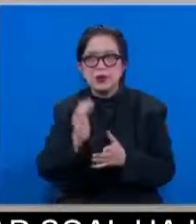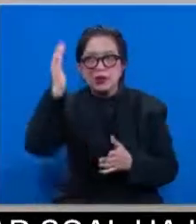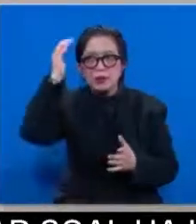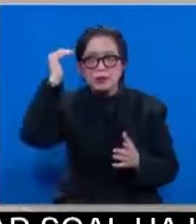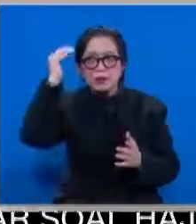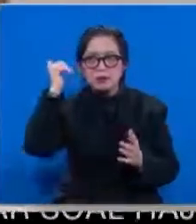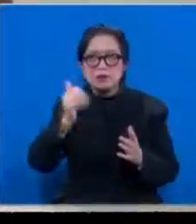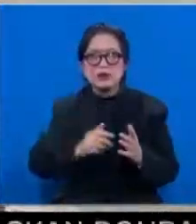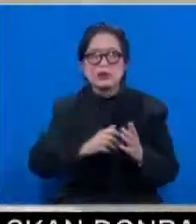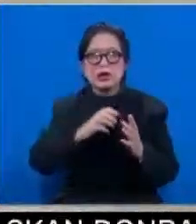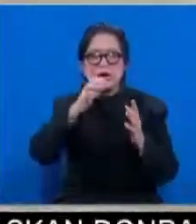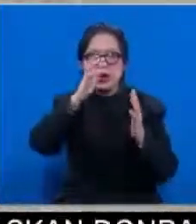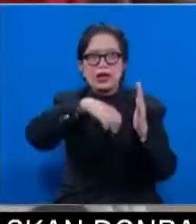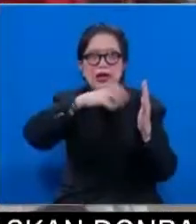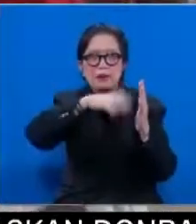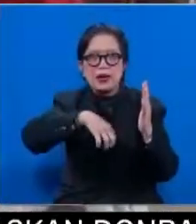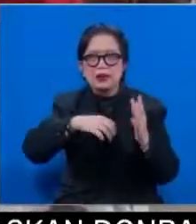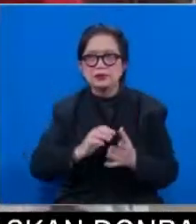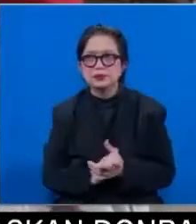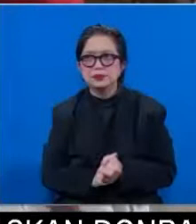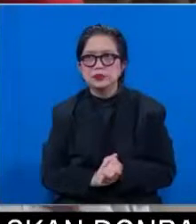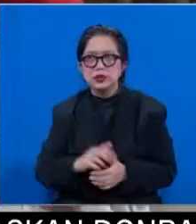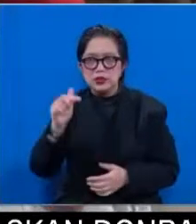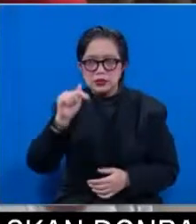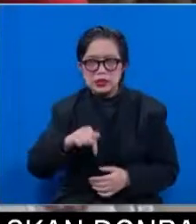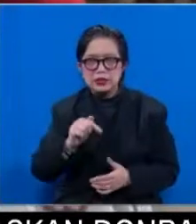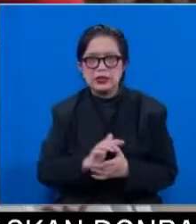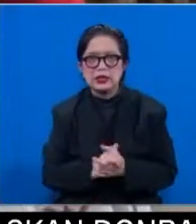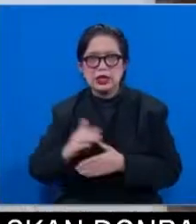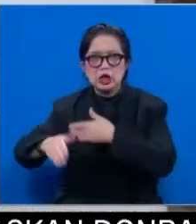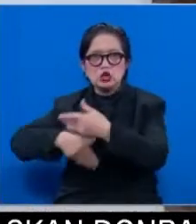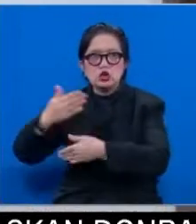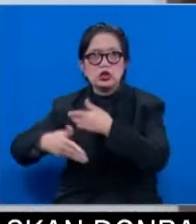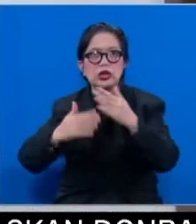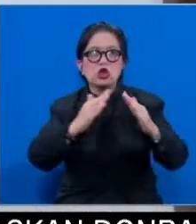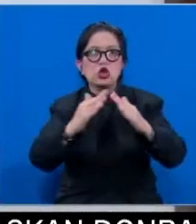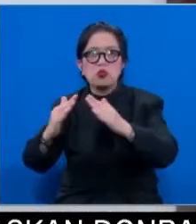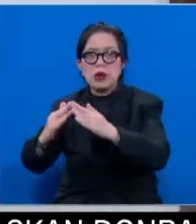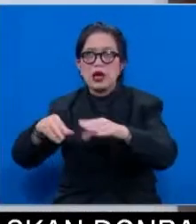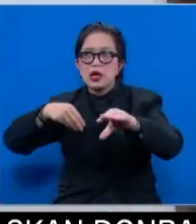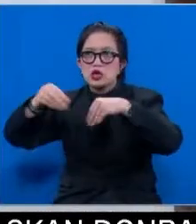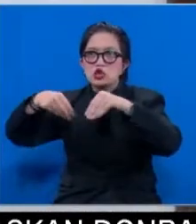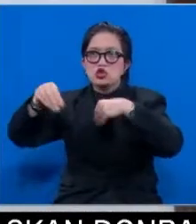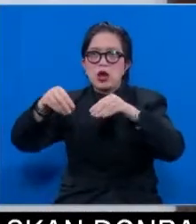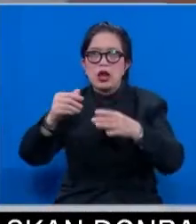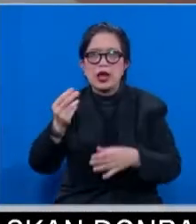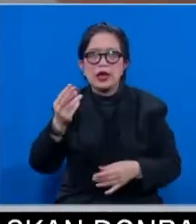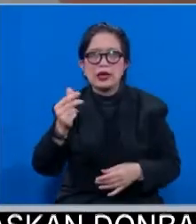2.500 butir kelapa. Saat ini, industri rumahan minyak kelapa milik Nur Hidayat menjual minyak kelapa